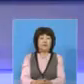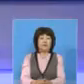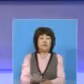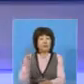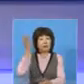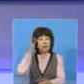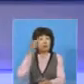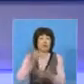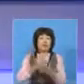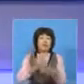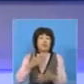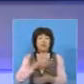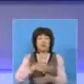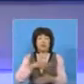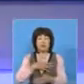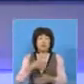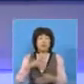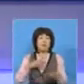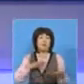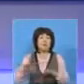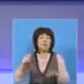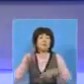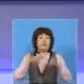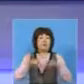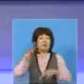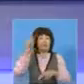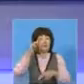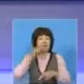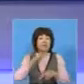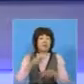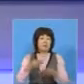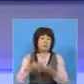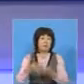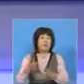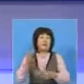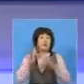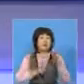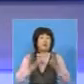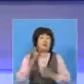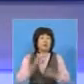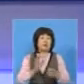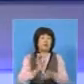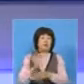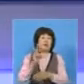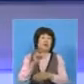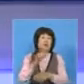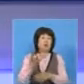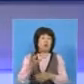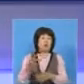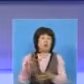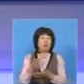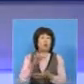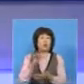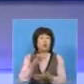Напомним, ранее недовольство жителей вызвал проект строительства китайскими инвесторами завода по выпуску калийных удобрений вблизи